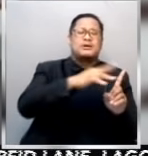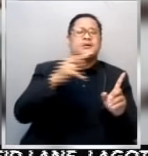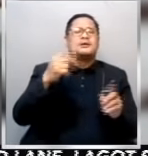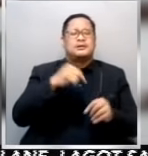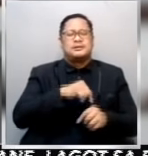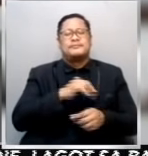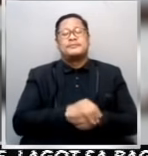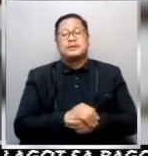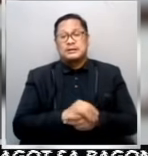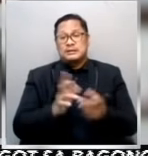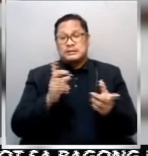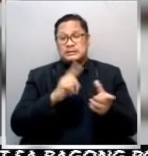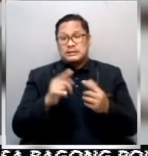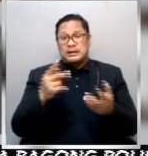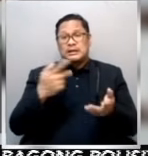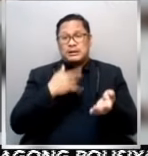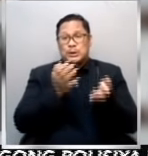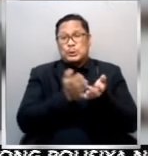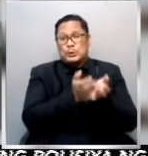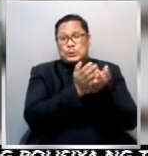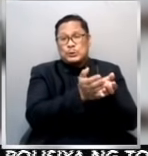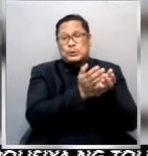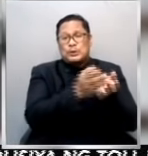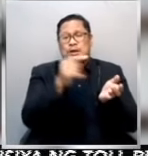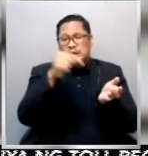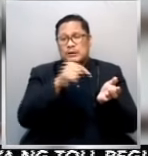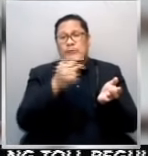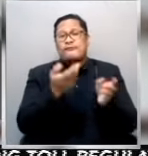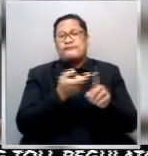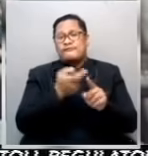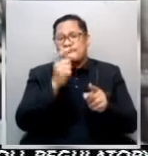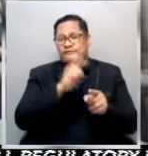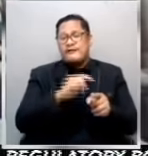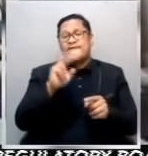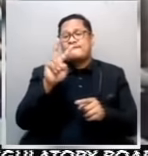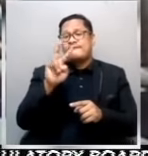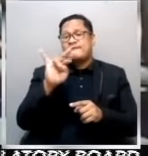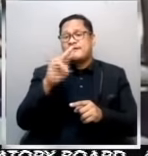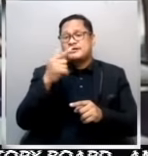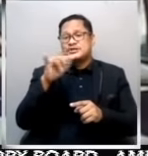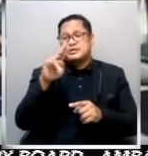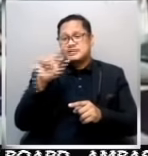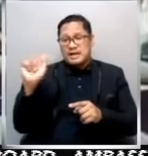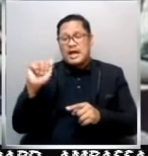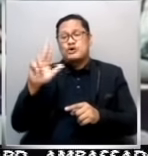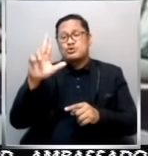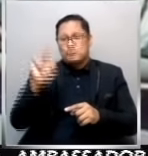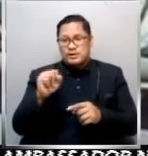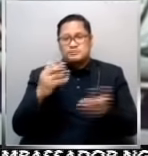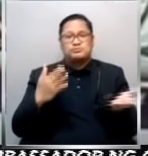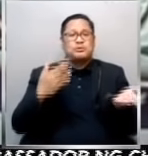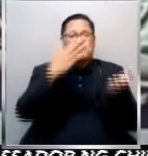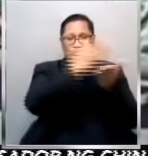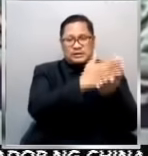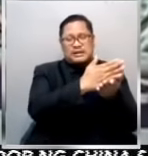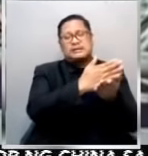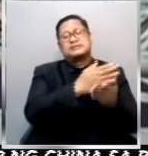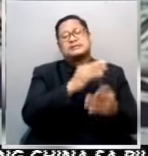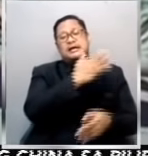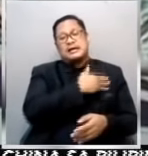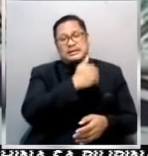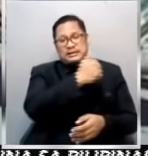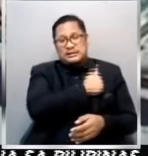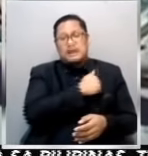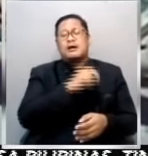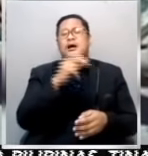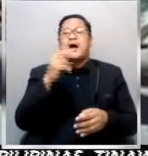bulk carrier na G.U.L.A.1 galing Norfolk, Virginia sa U.S. at papuntang Halifax sa Nova Scotia sa Canada nang abutan ng